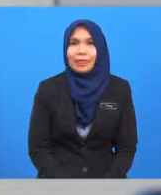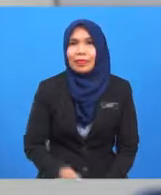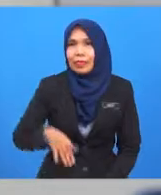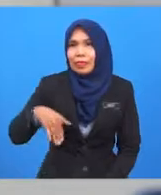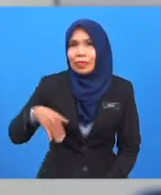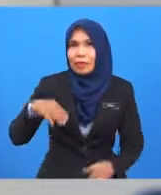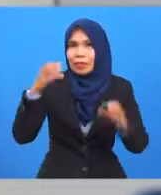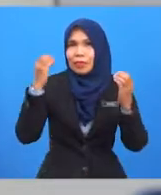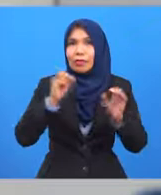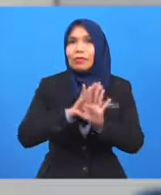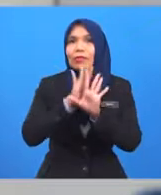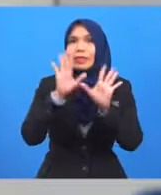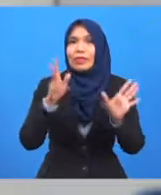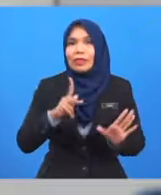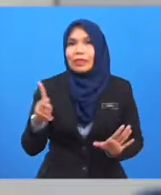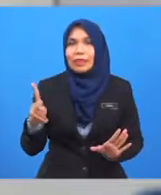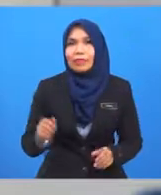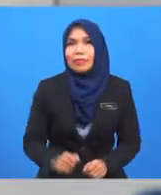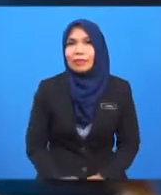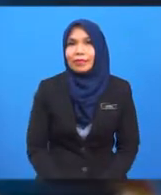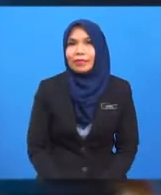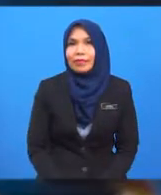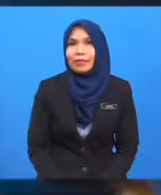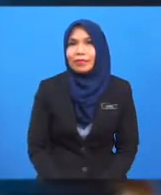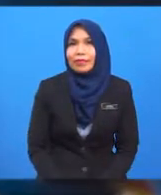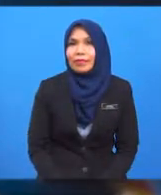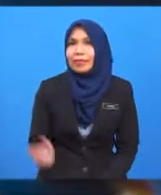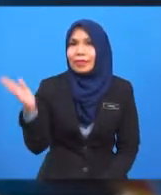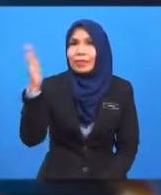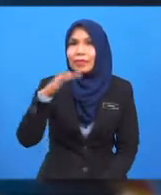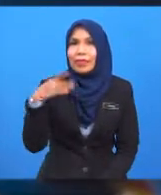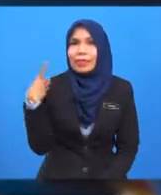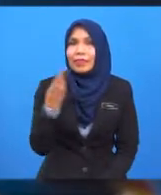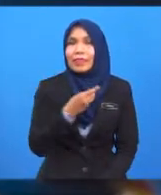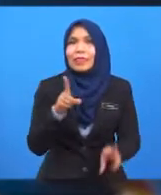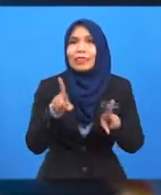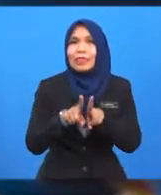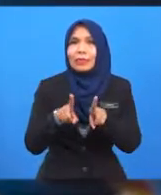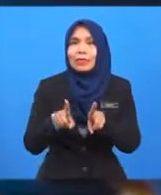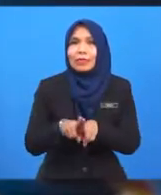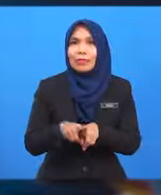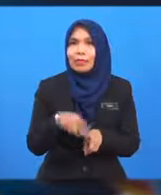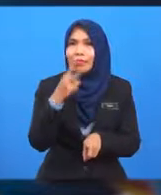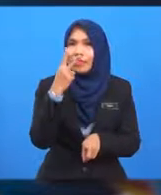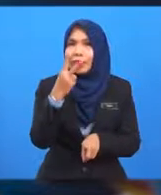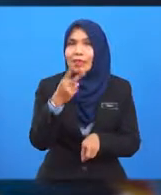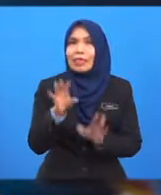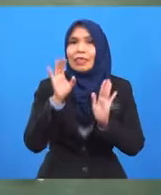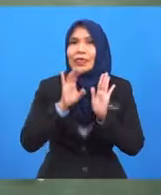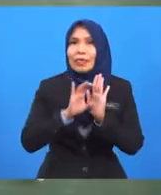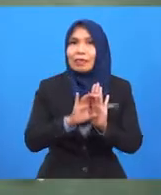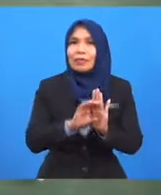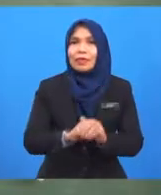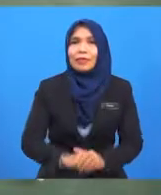Sebelum cikgu menerangkan dengan lebih lanjut, mari kita sama-sama perhatikan gambar